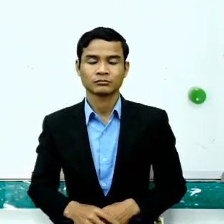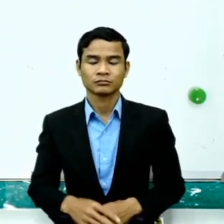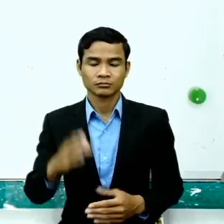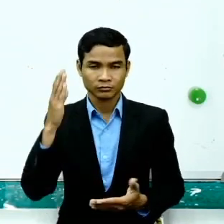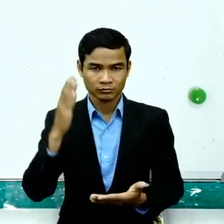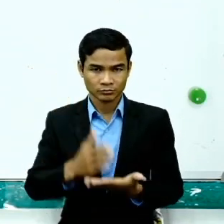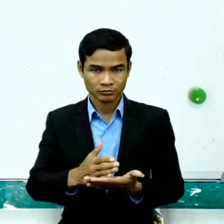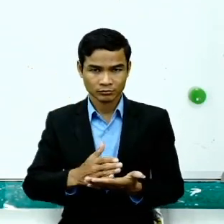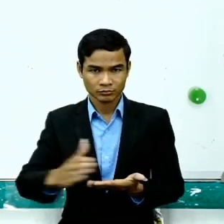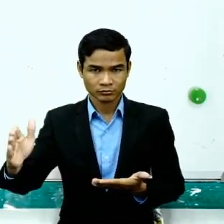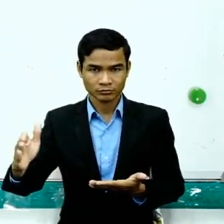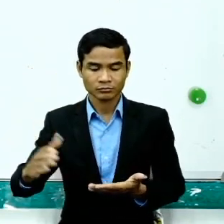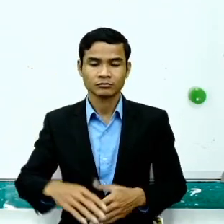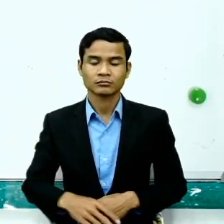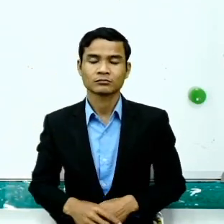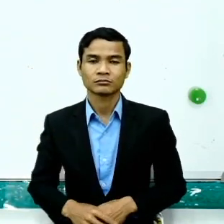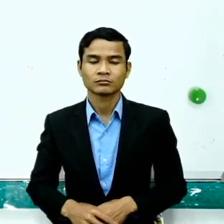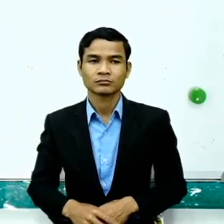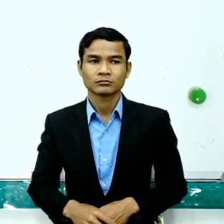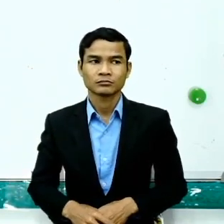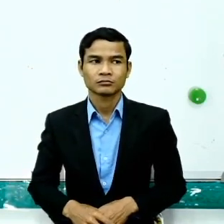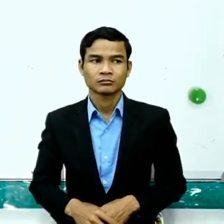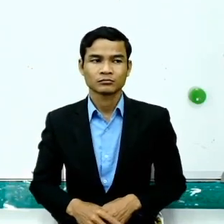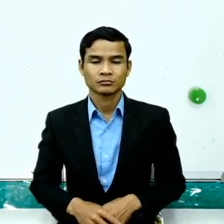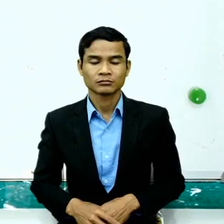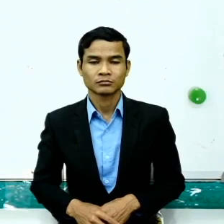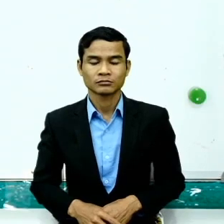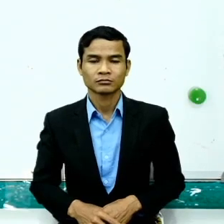cầm chặt